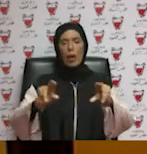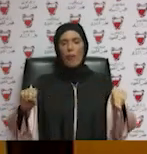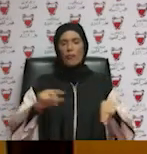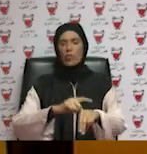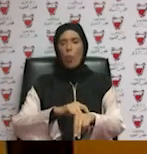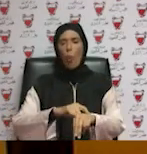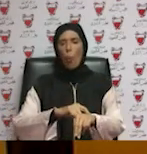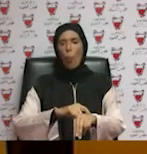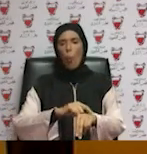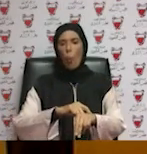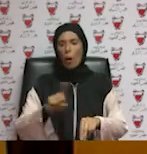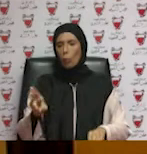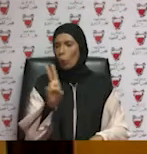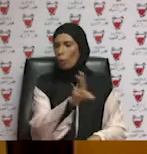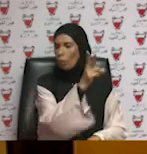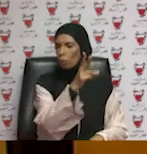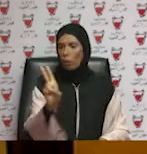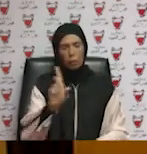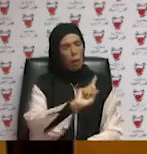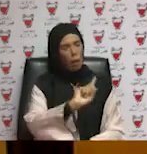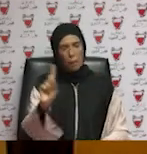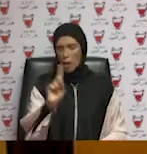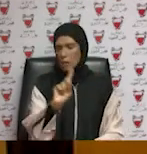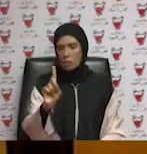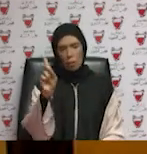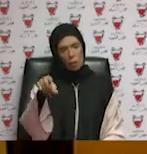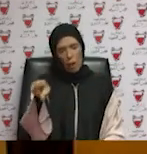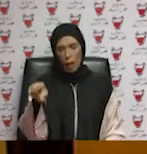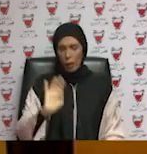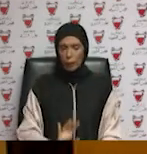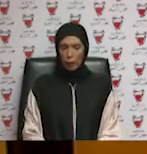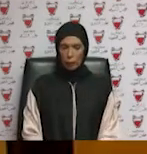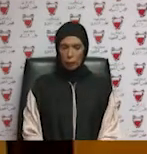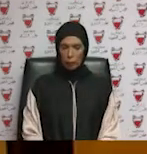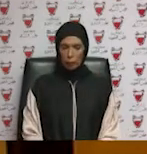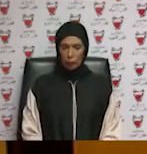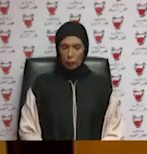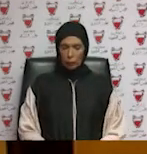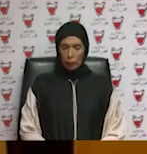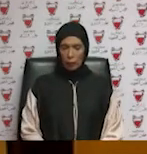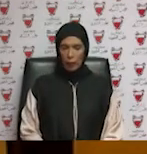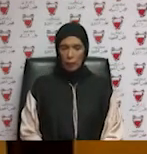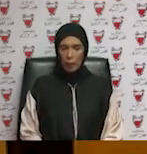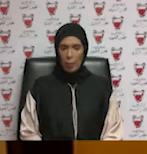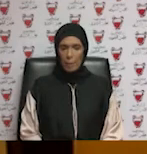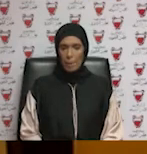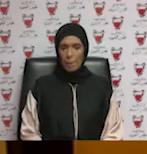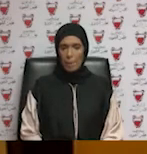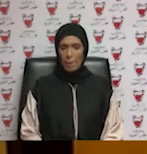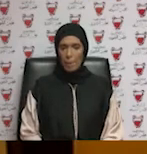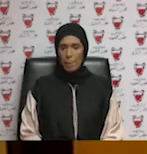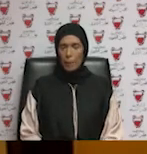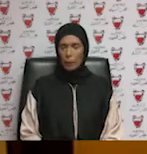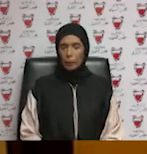يصير أن جهة عندها 3 سنوات وجهة عندها سنة، ما يصير هذا الشيء. هذه ناحية. الناحية الثانية مثل ما